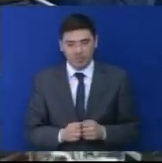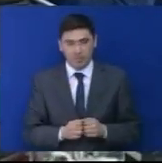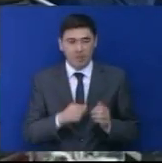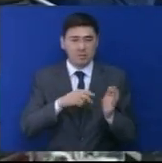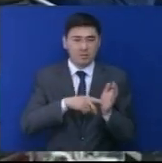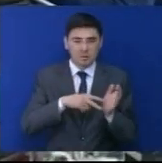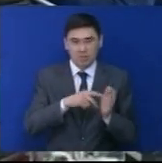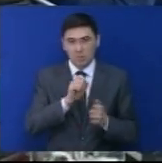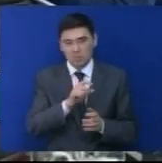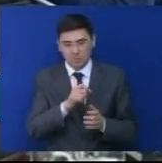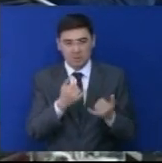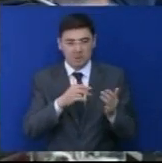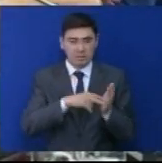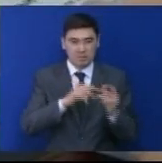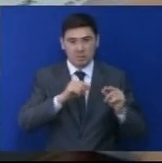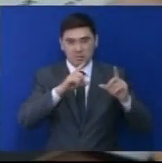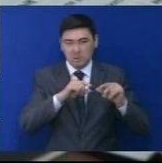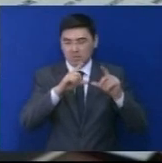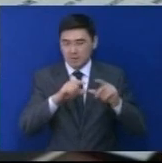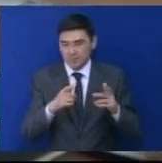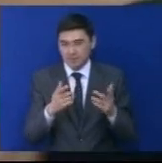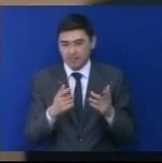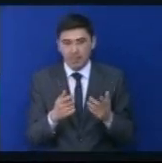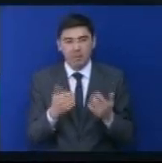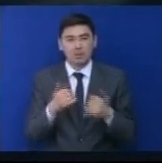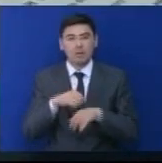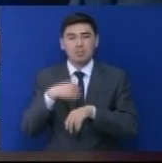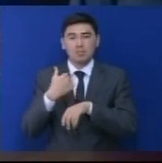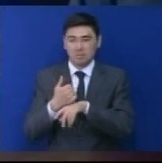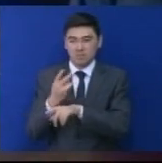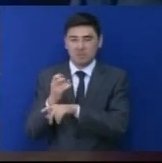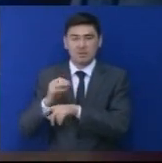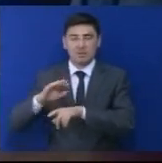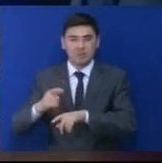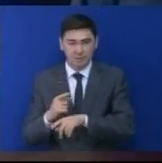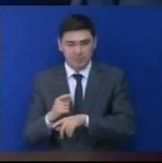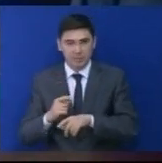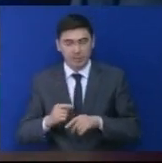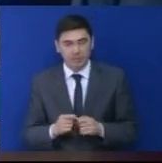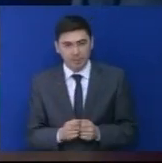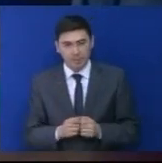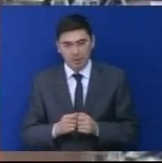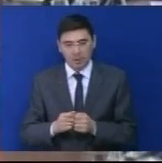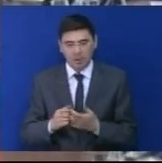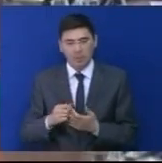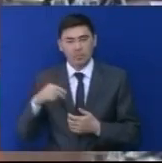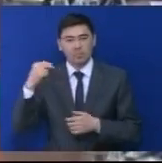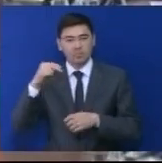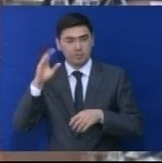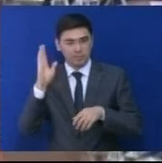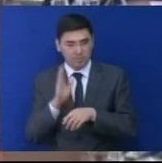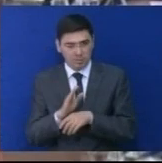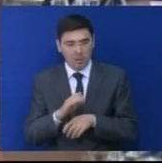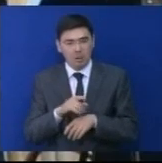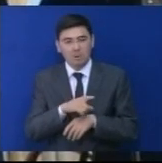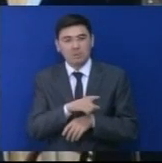Это особенно важный вопрос для нашей страны, основной доход которой поступает от нефти. Глава правительства поручил реализовать новые